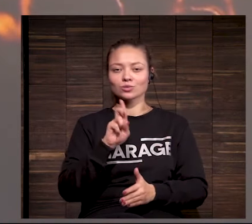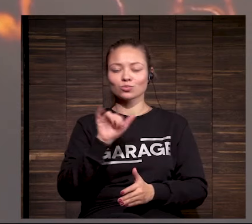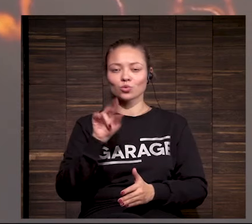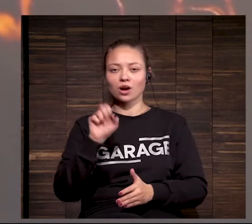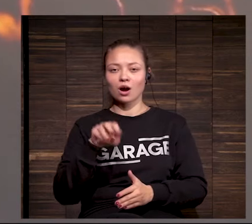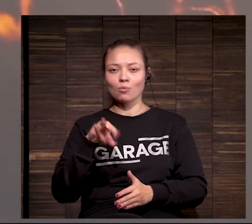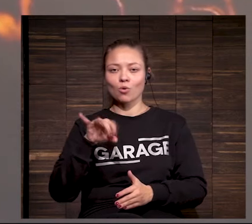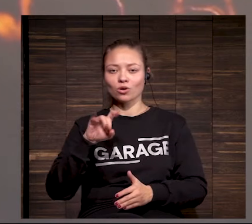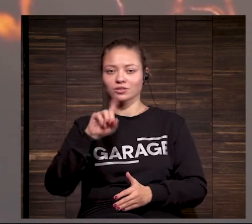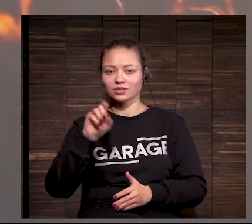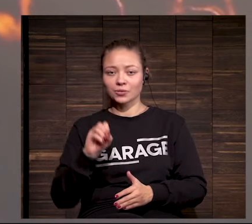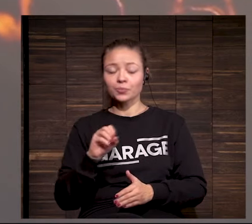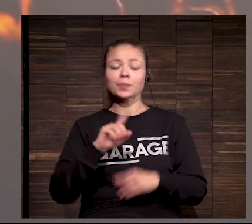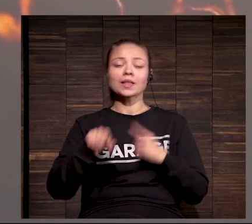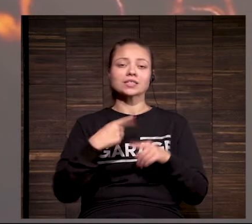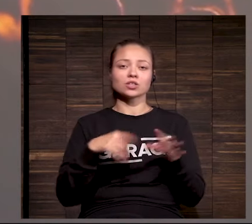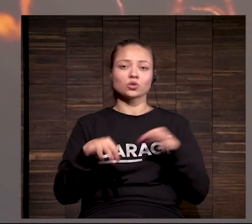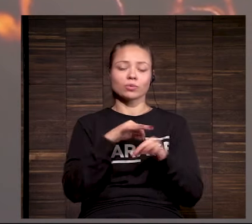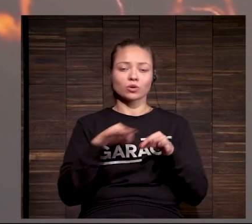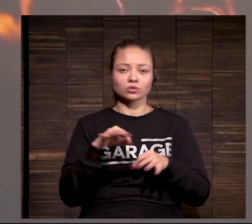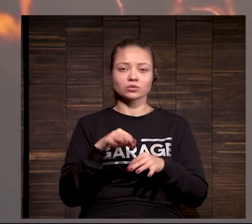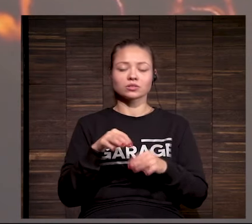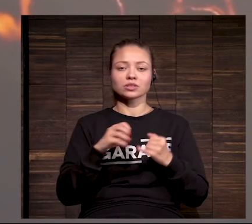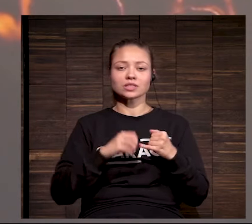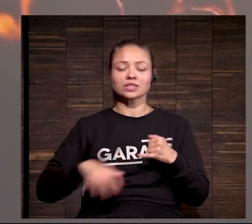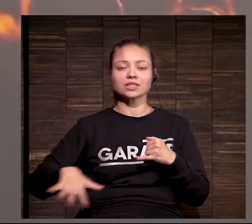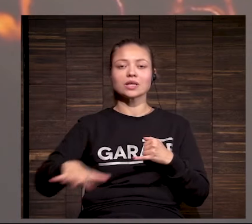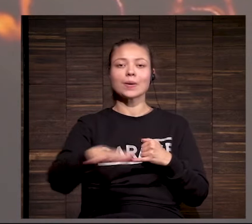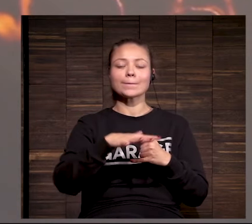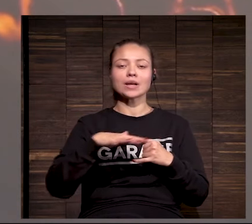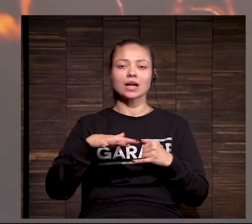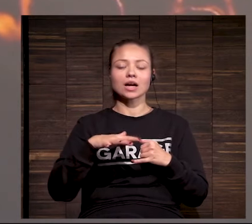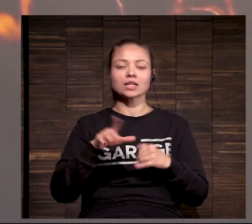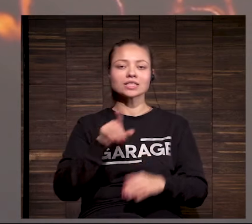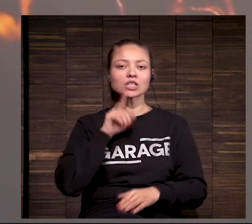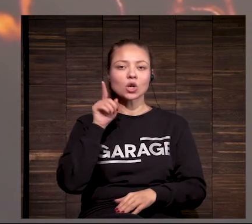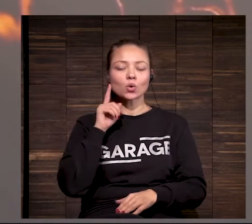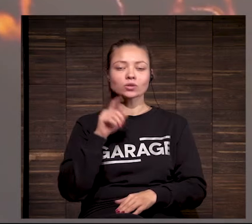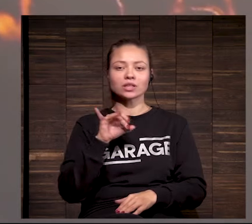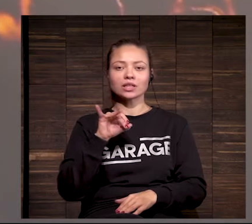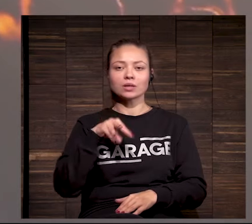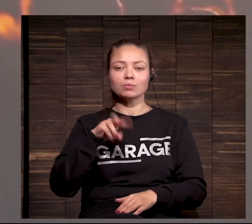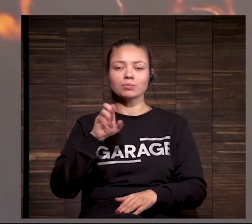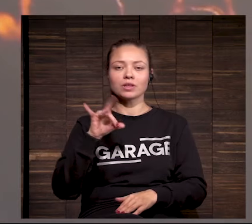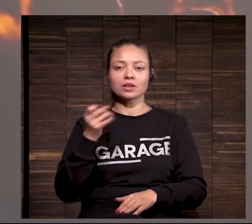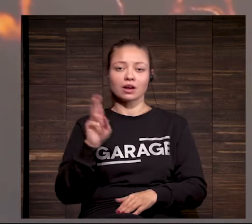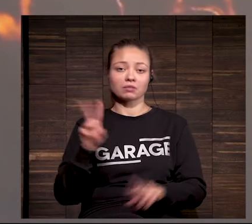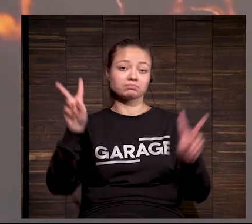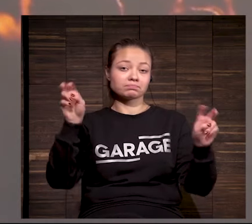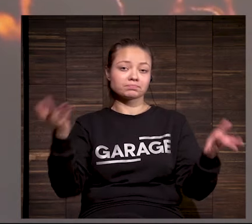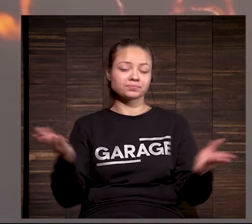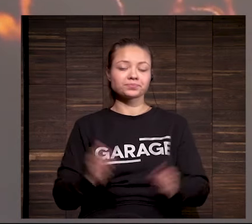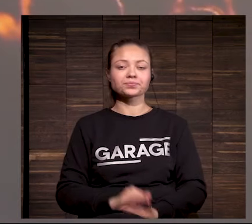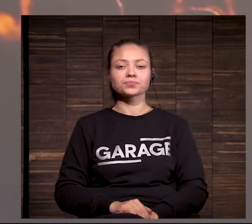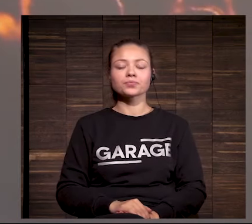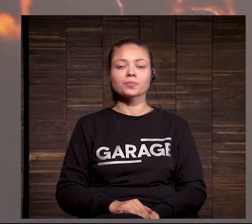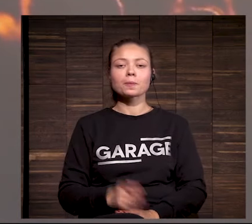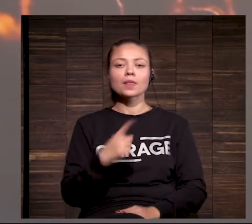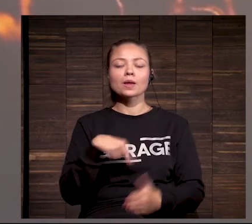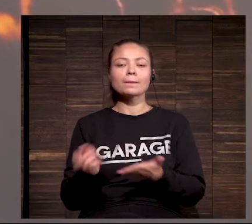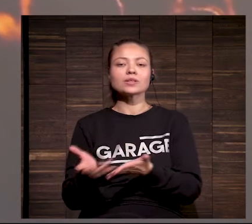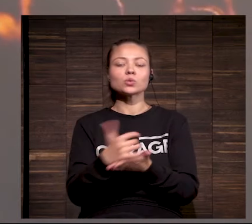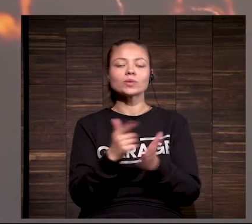которым я хочу рассказать блендов грин джинджер земля зеленого имбиря мы собрали